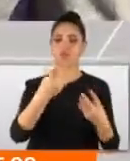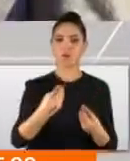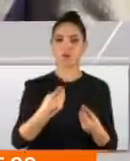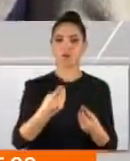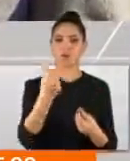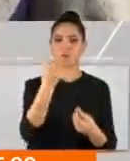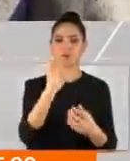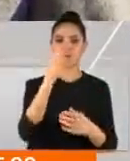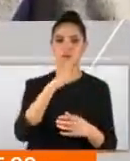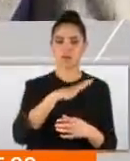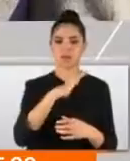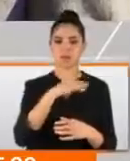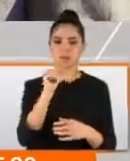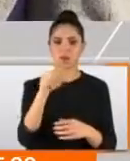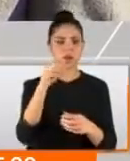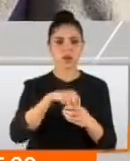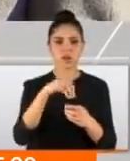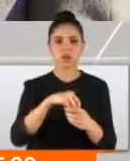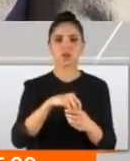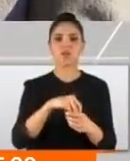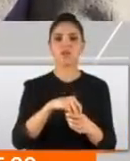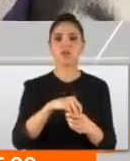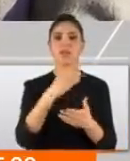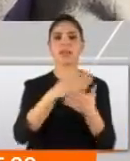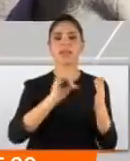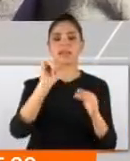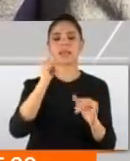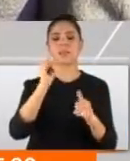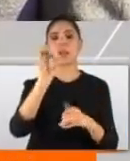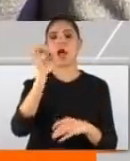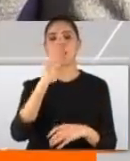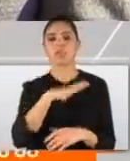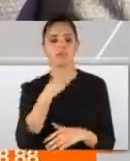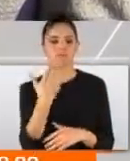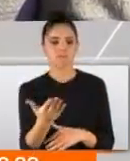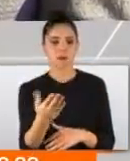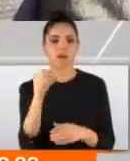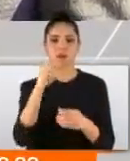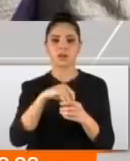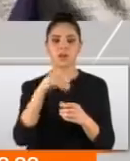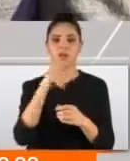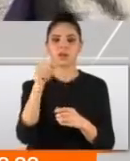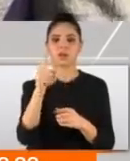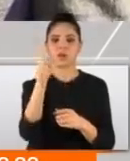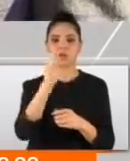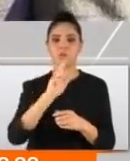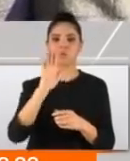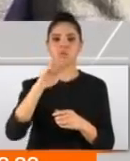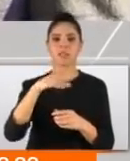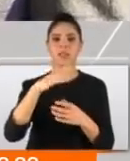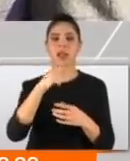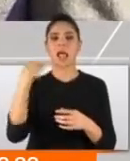Para çok yüklü miktardaydı. İçerisinde hemen hemen yarım kiloya yakın bir altın vardı. İçerisinde bir 300 lira